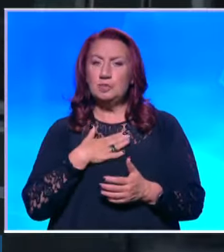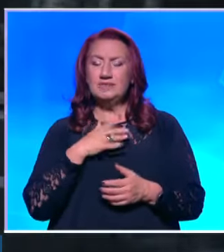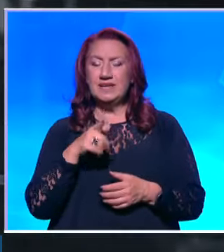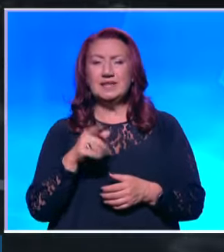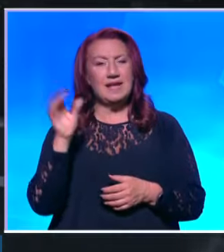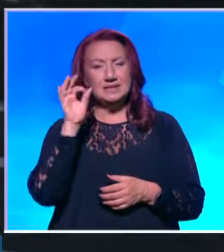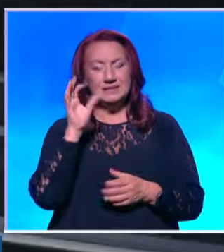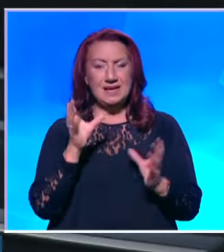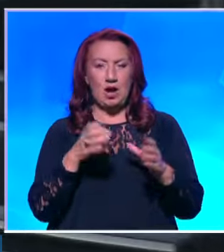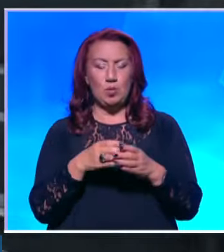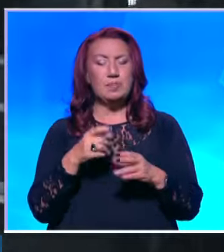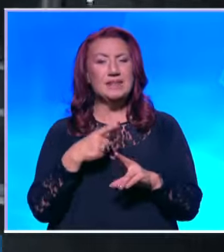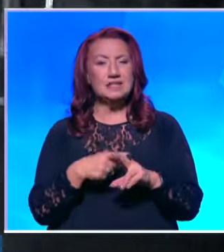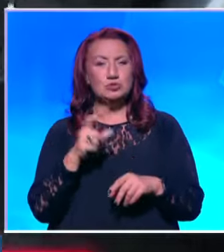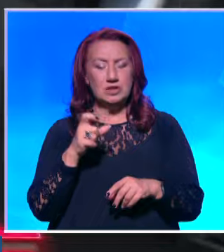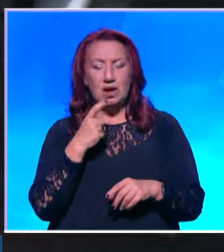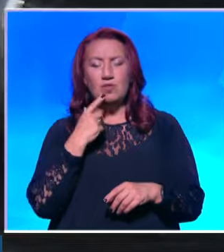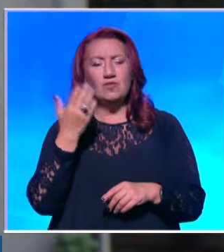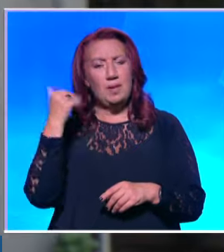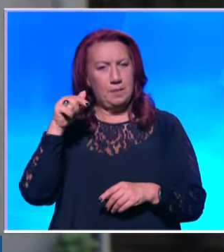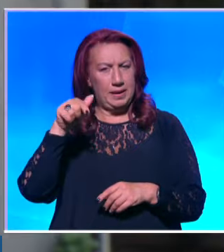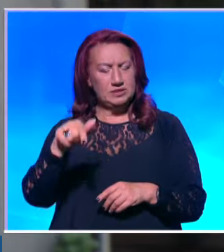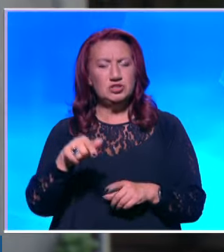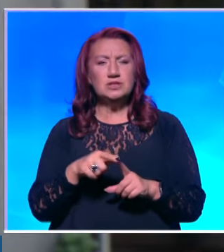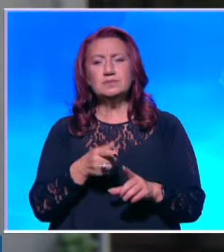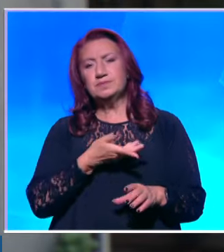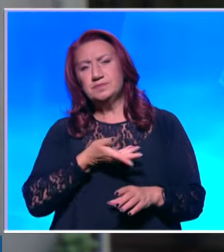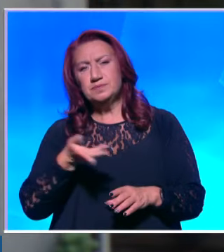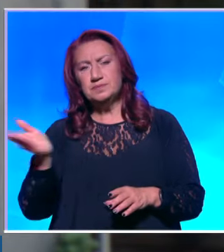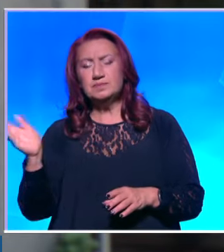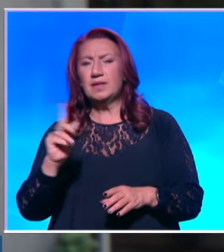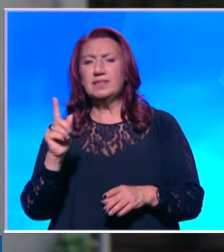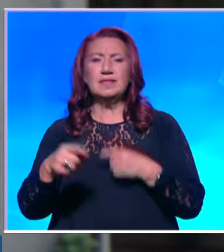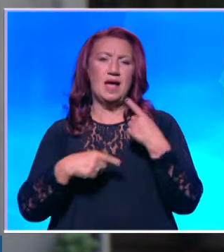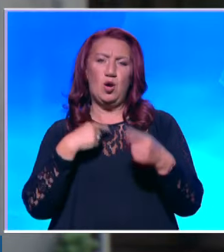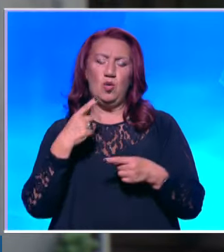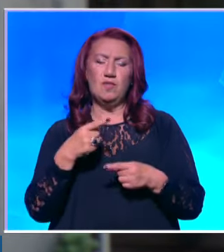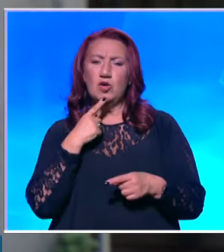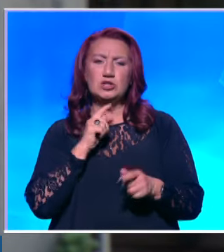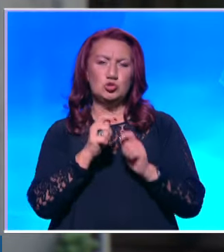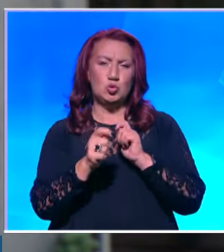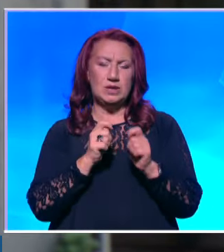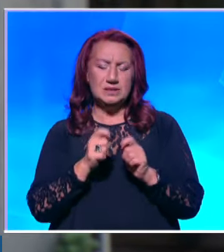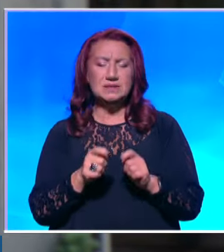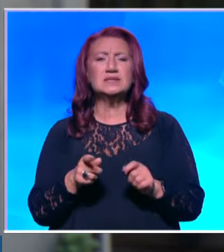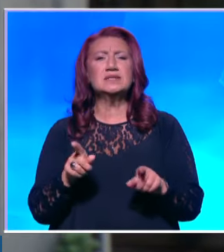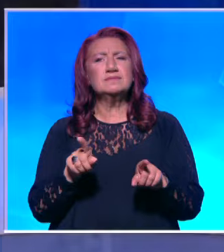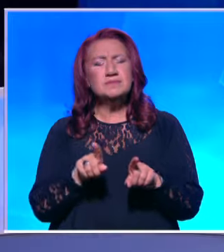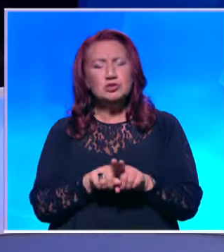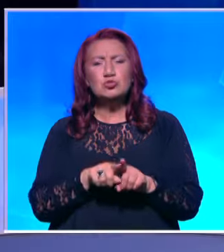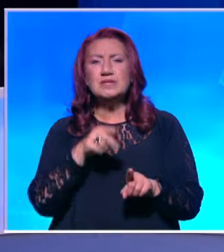сираков беше тук на стадиона но подмина журналистите нежелаейки да говори дори и за темата собствеността на стадион георги